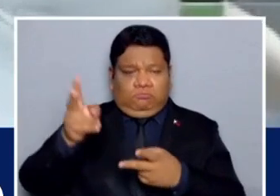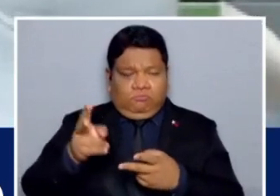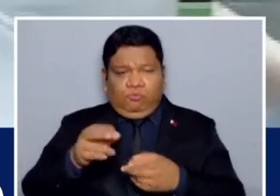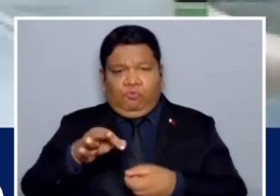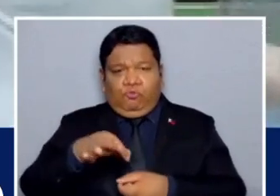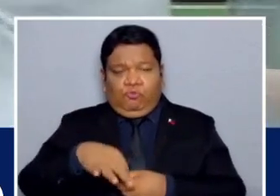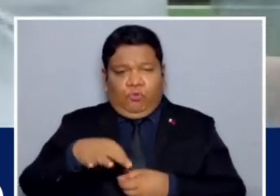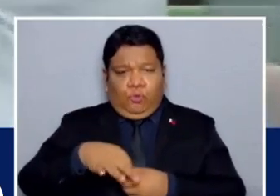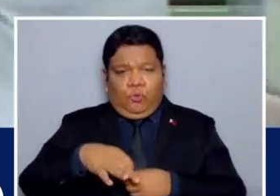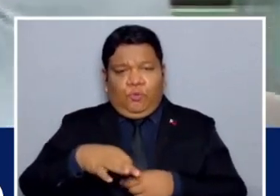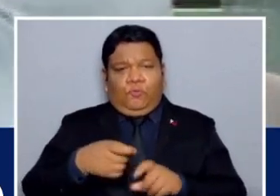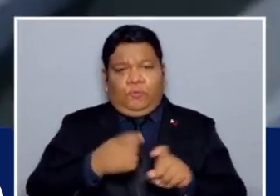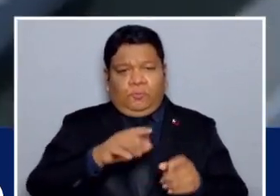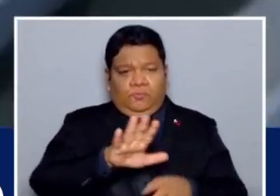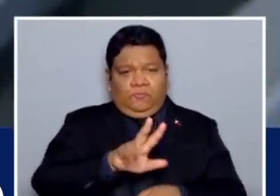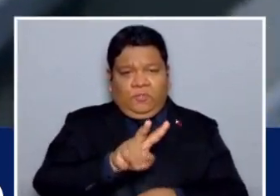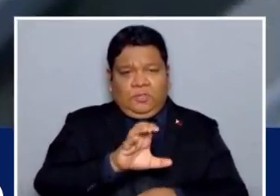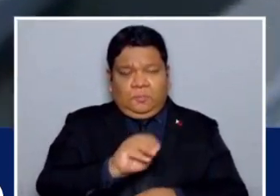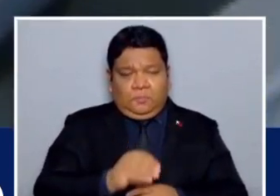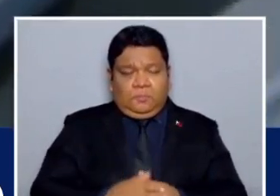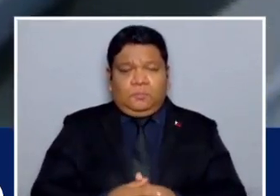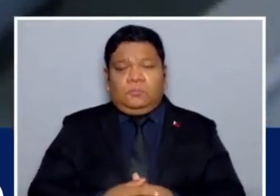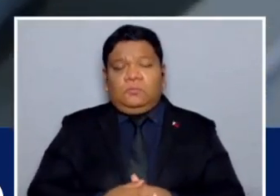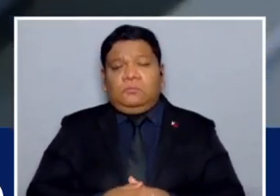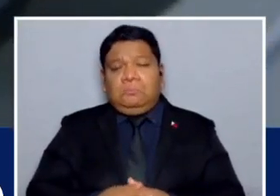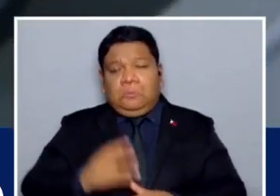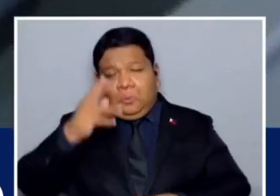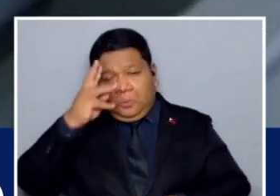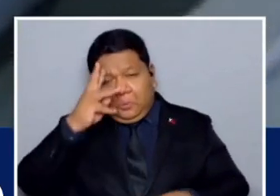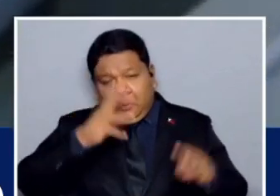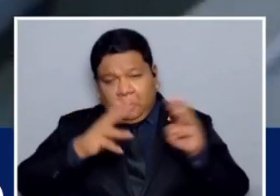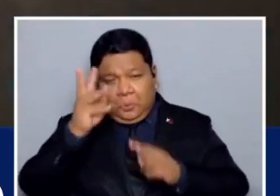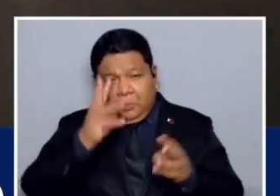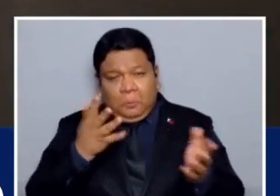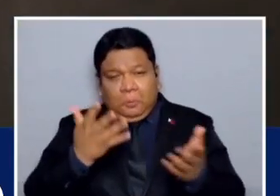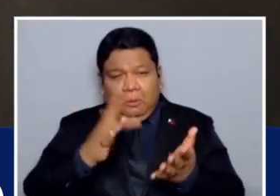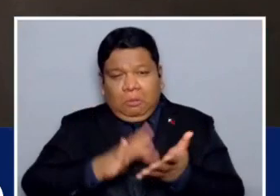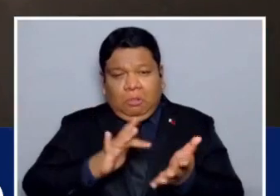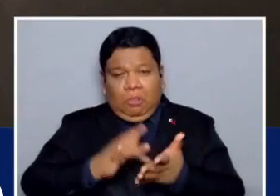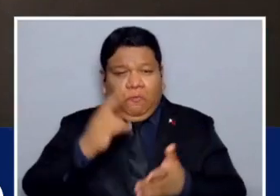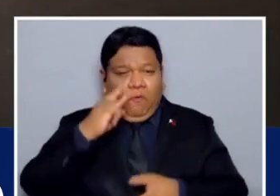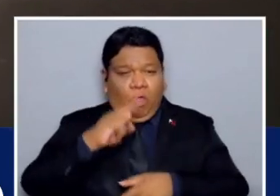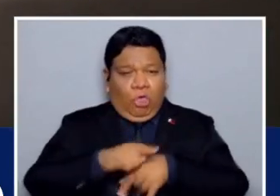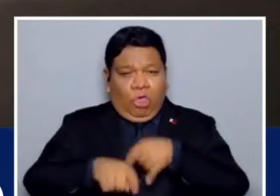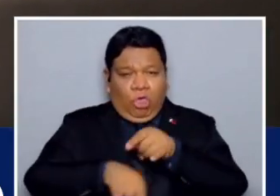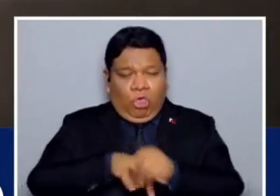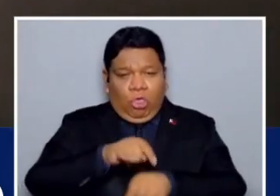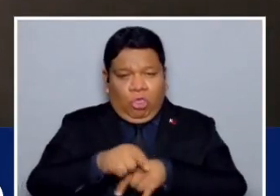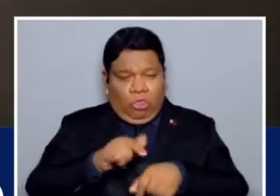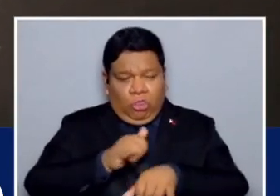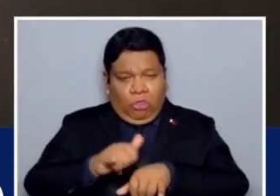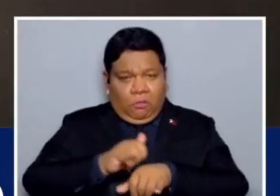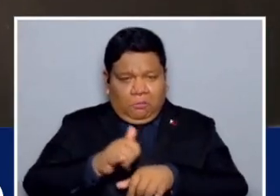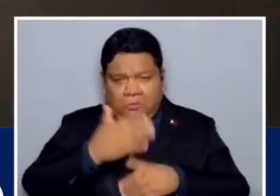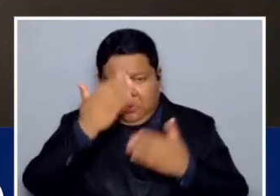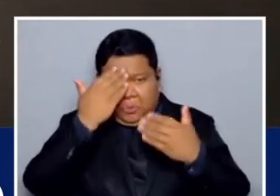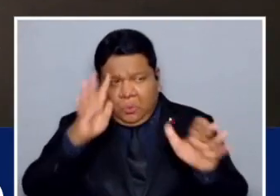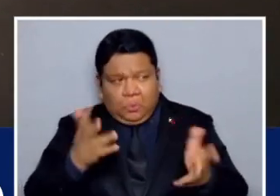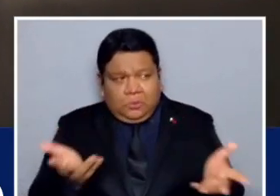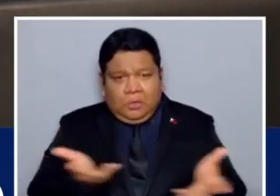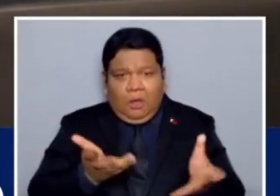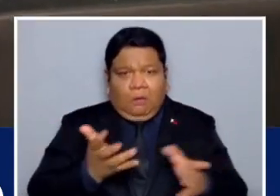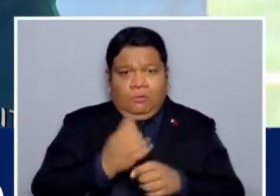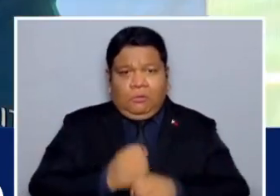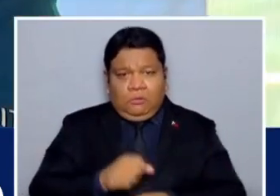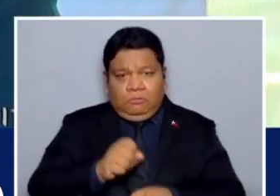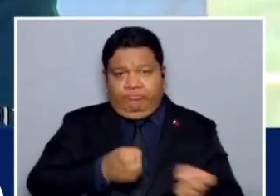vote counting machine. Pangamba nila, magagamit ito sa dayaan dahil hindi umano matutukoy kung saan galing ang